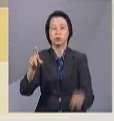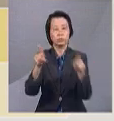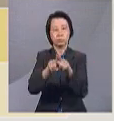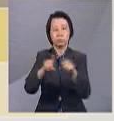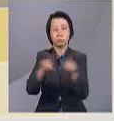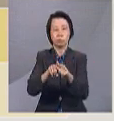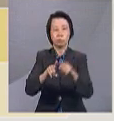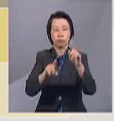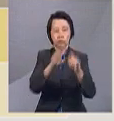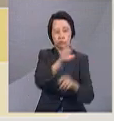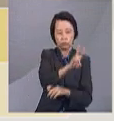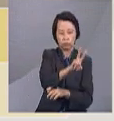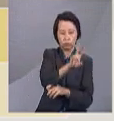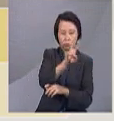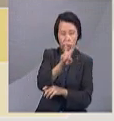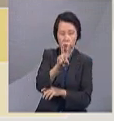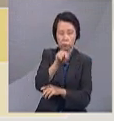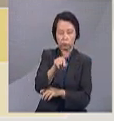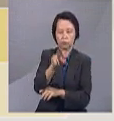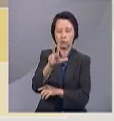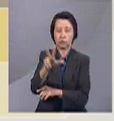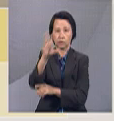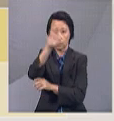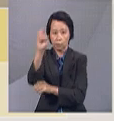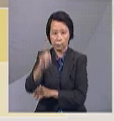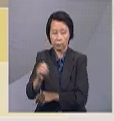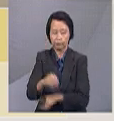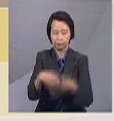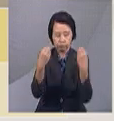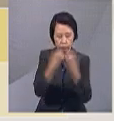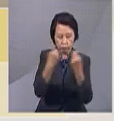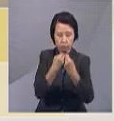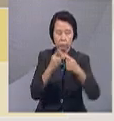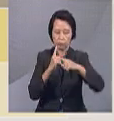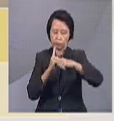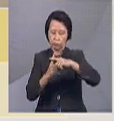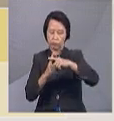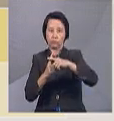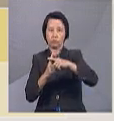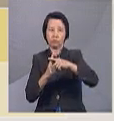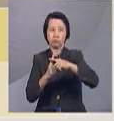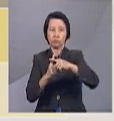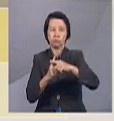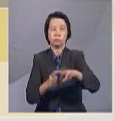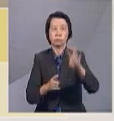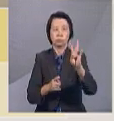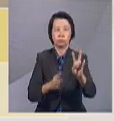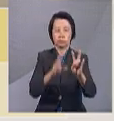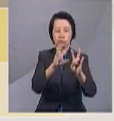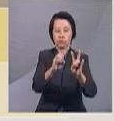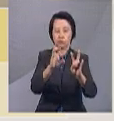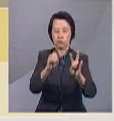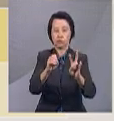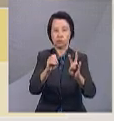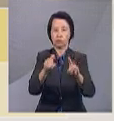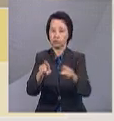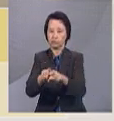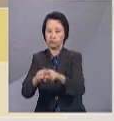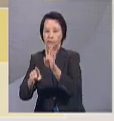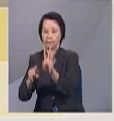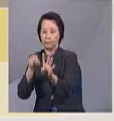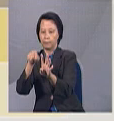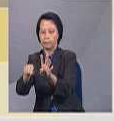bersamaan dengan 7023 peratus jumlah kios yang postif la700 kiss jatuh bersama